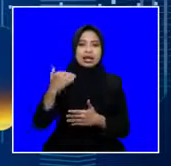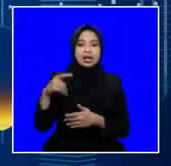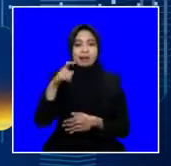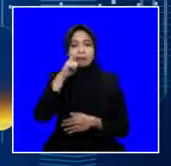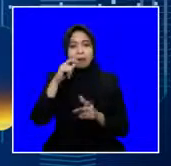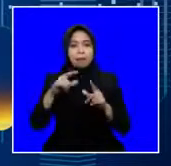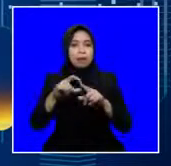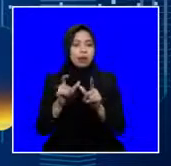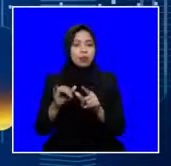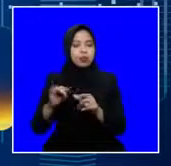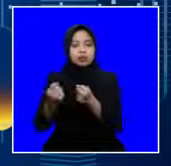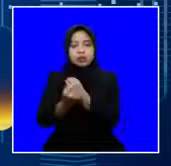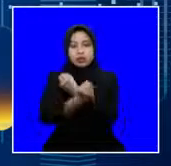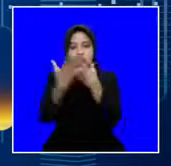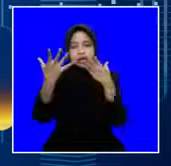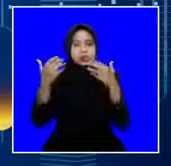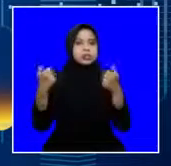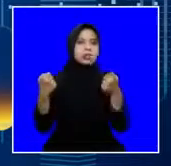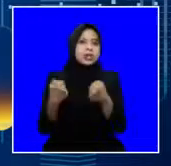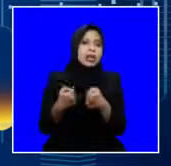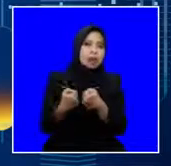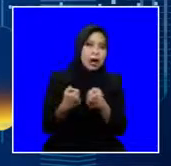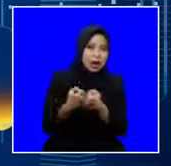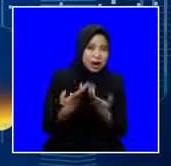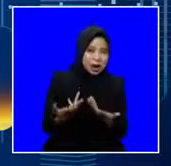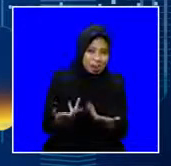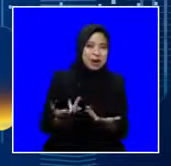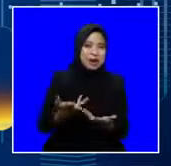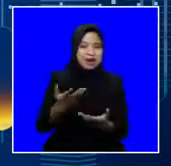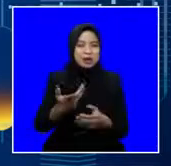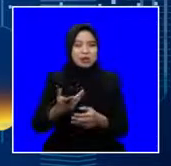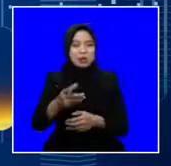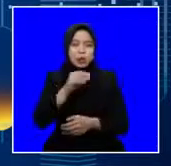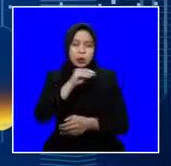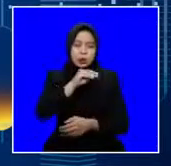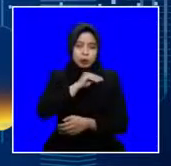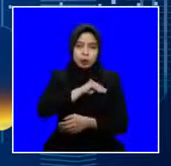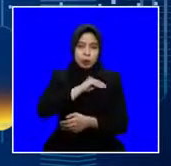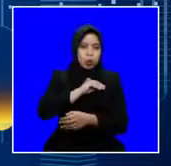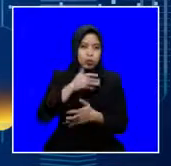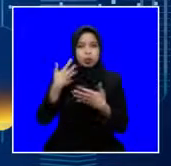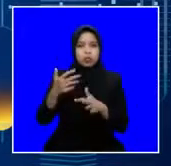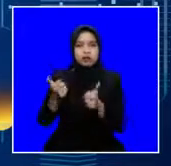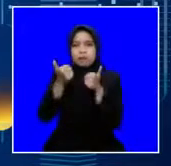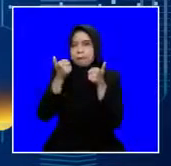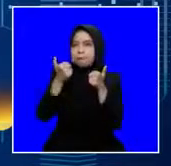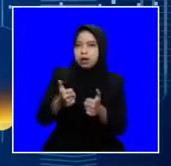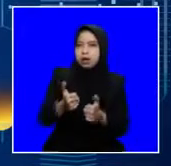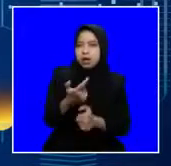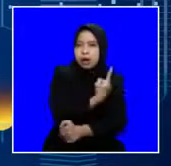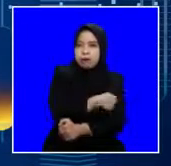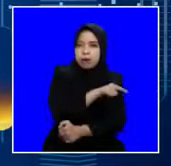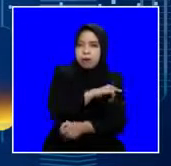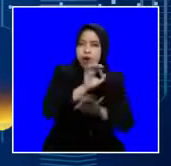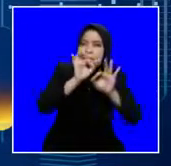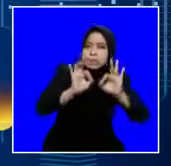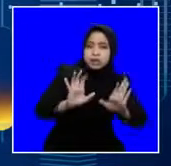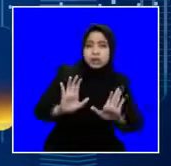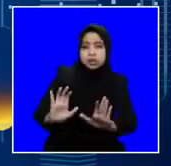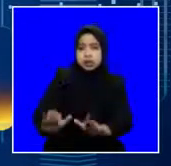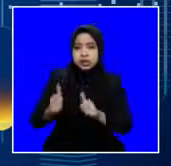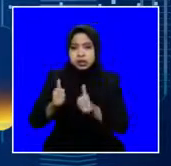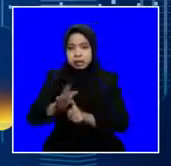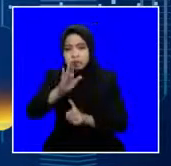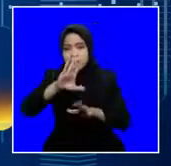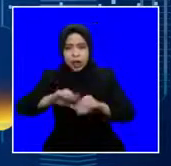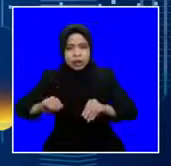tadi cukup challenging. Artinya kita memang ingin mendapatkan input yang terbaik, yang passionnya juga sudah siap, serta